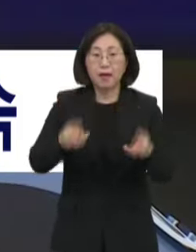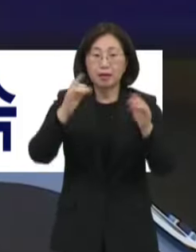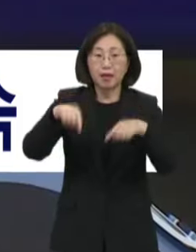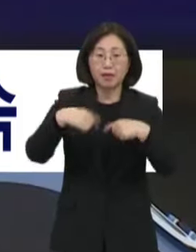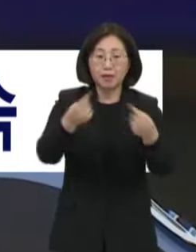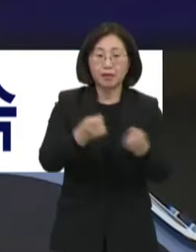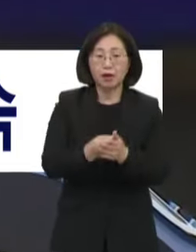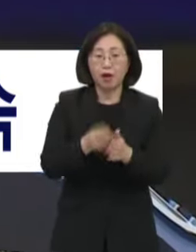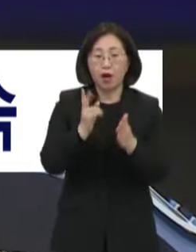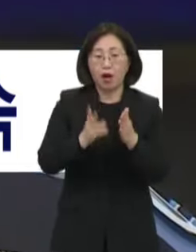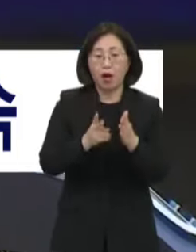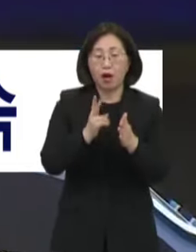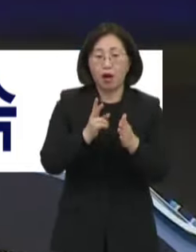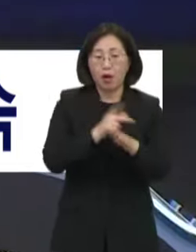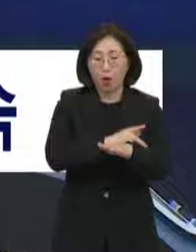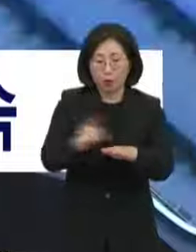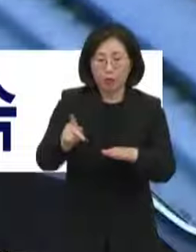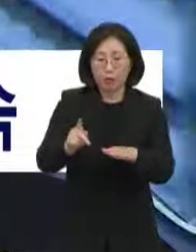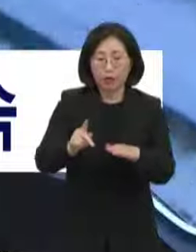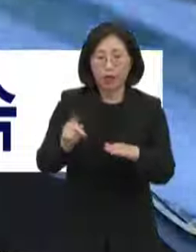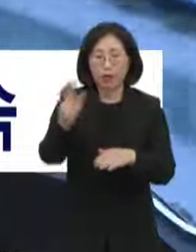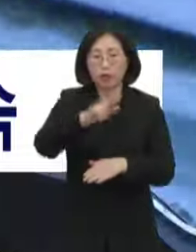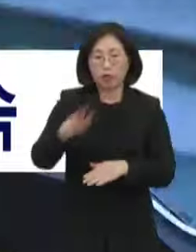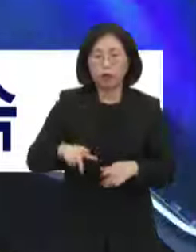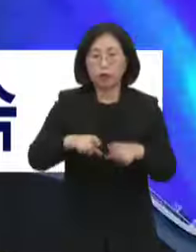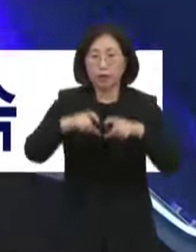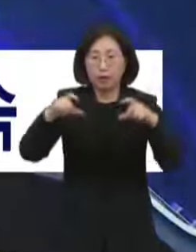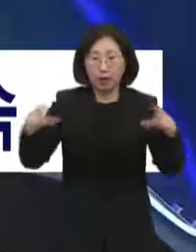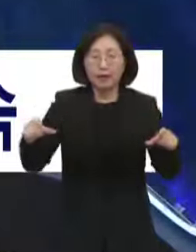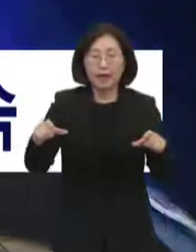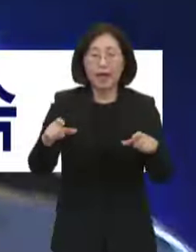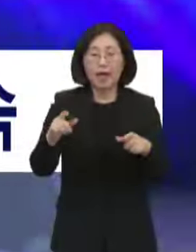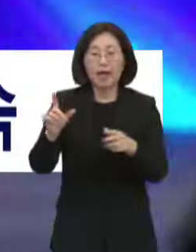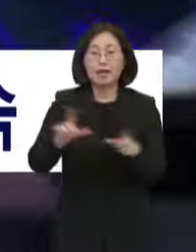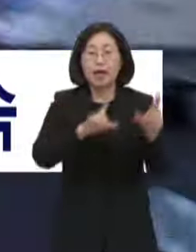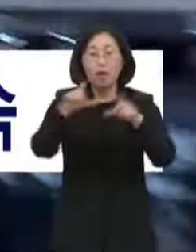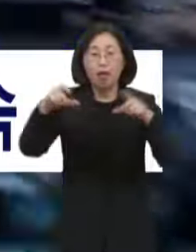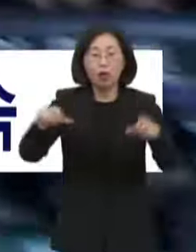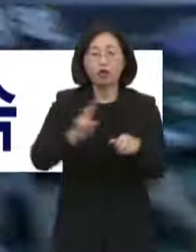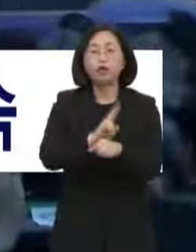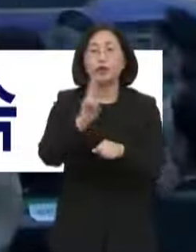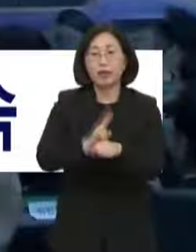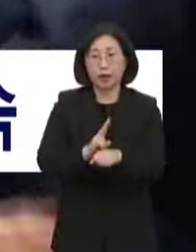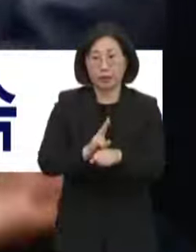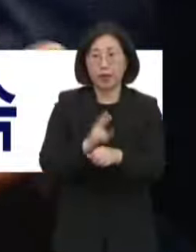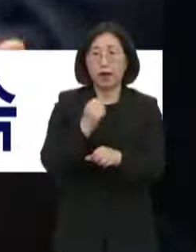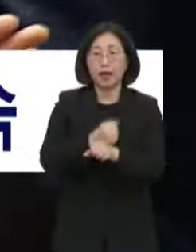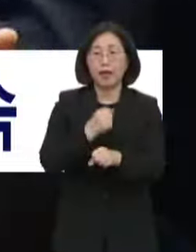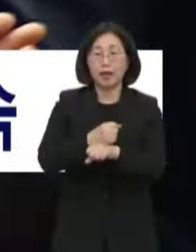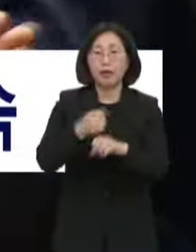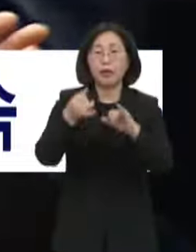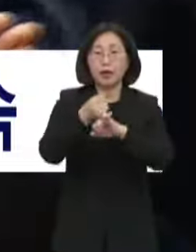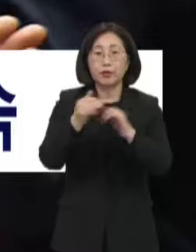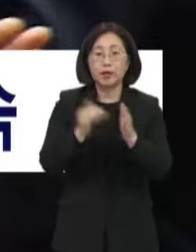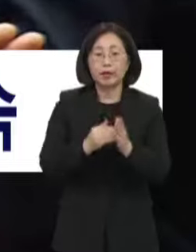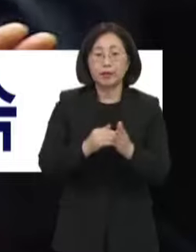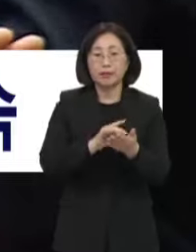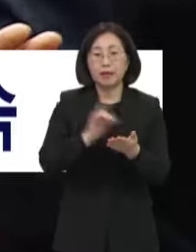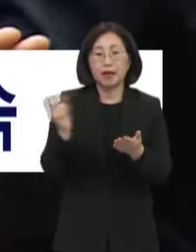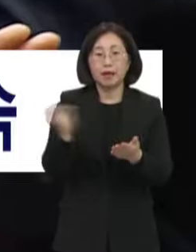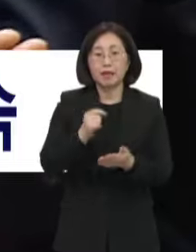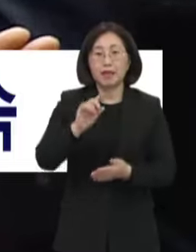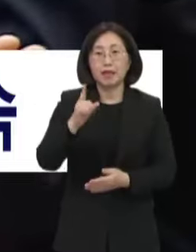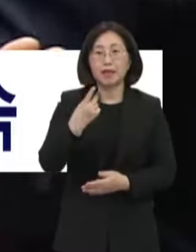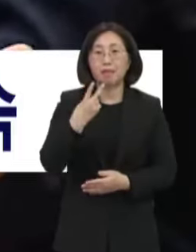고속철도망을 전국으로 확대, 2시간 생활권을 실현하겠다고 밝혔습니다. 윤 대통령은 최고속도 시속